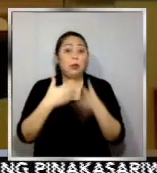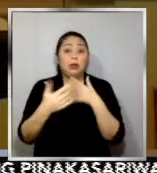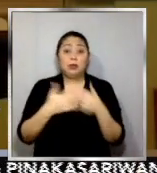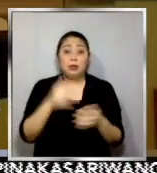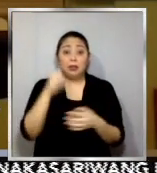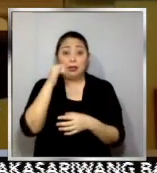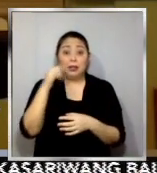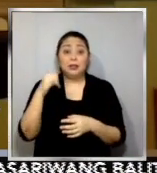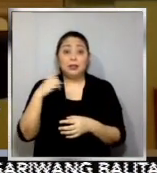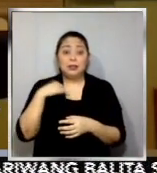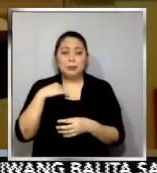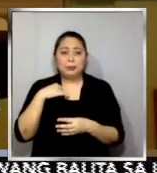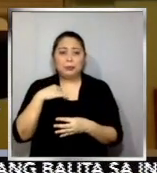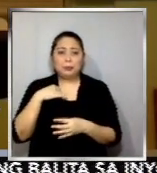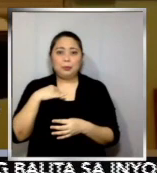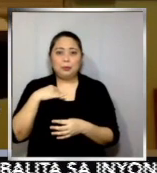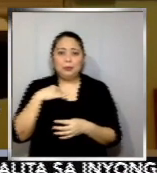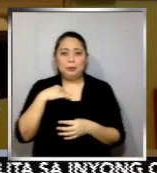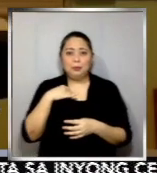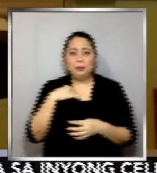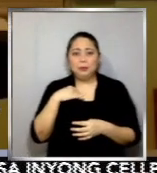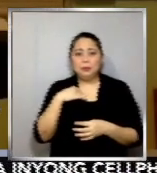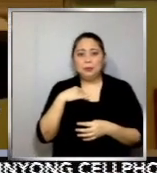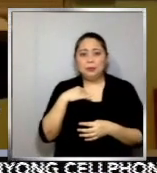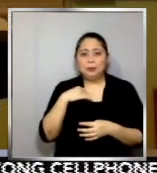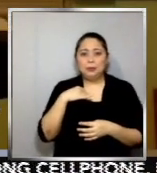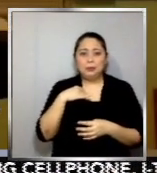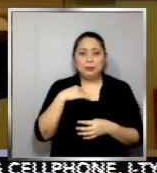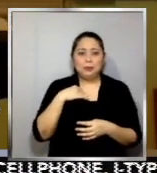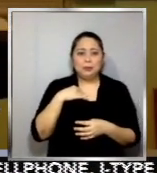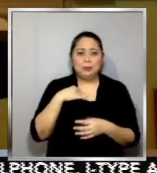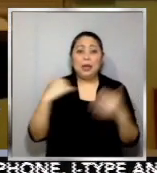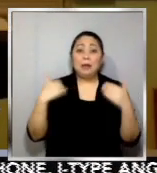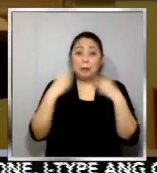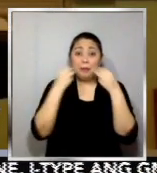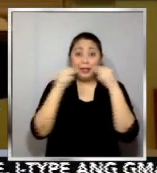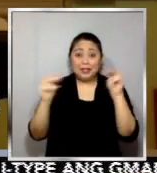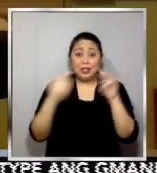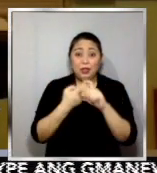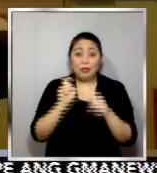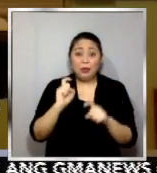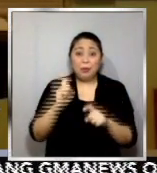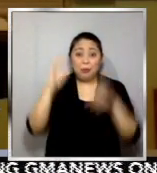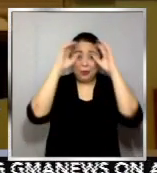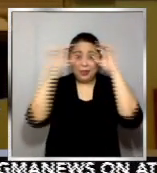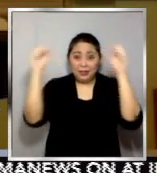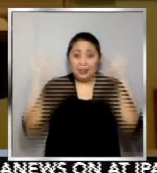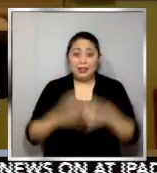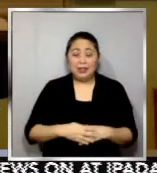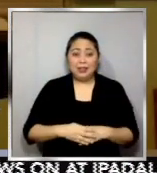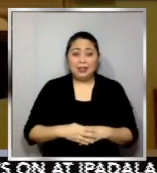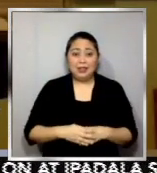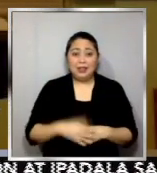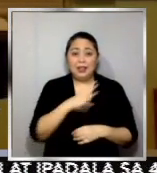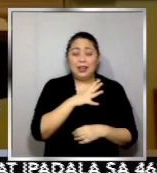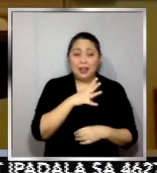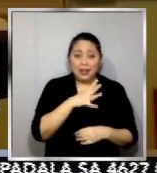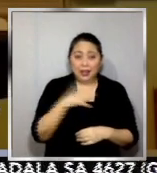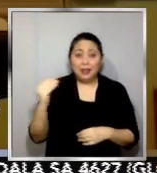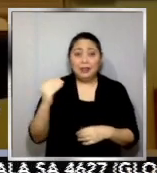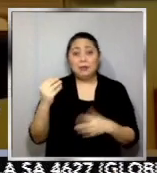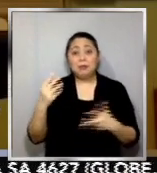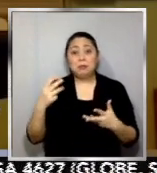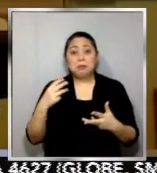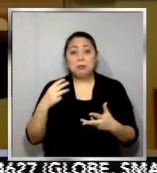May mensahe lang po ang ating presidente, lalong-lalo na po sa miyembro ng mga miyembro ng mababang kapulungan. Hindi